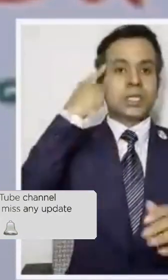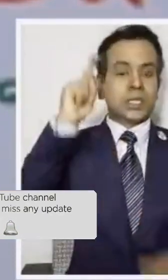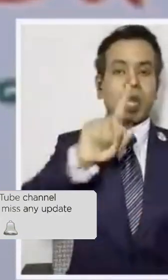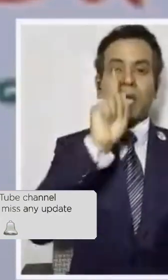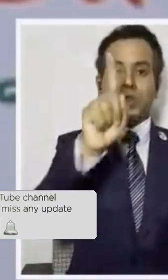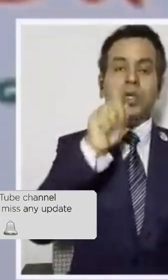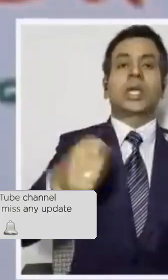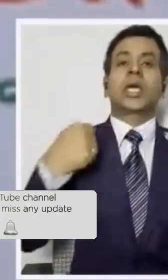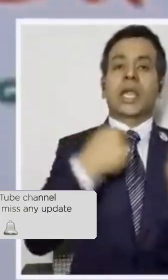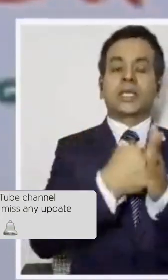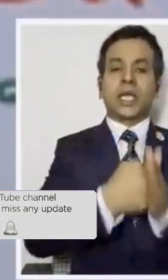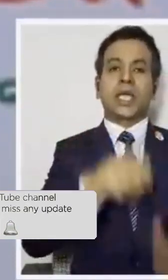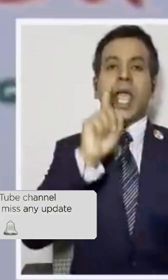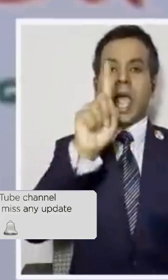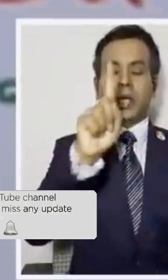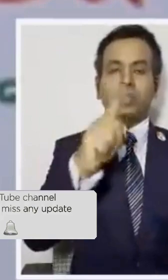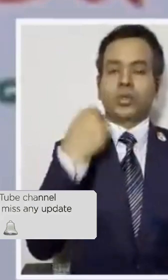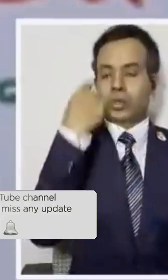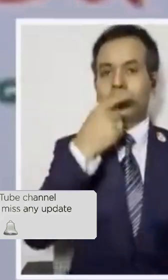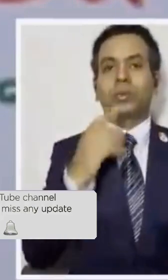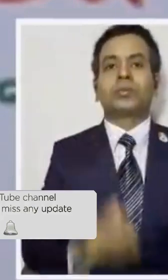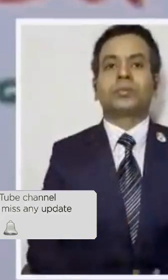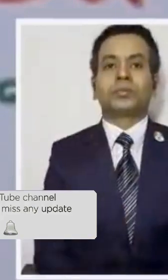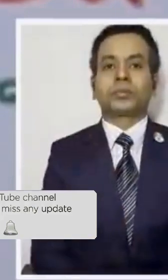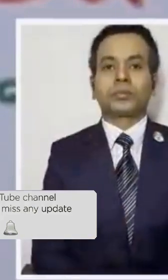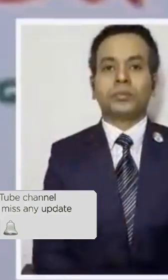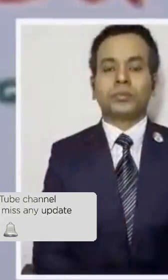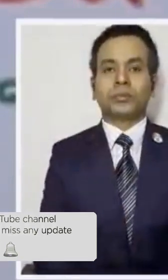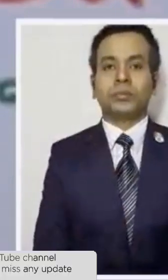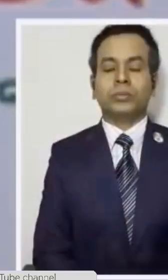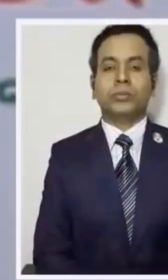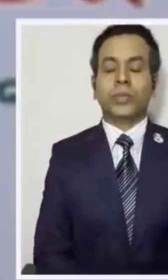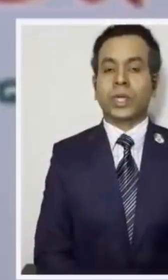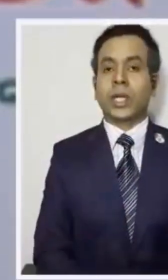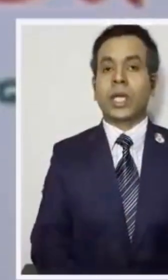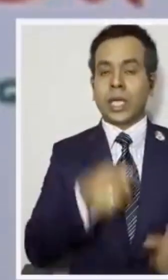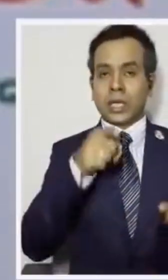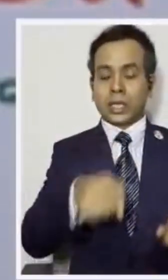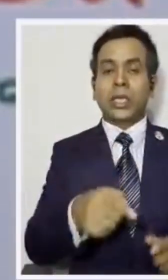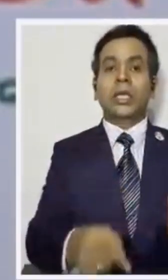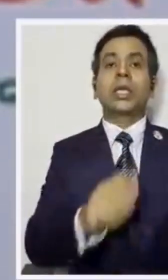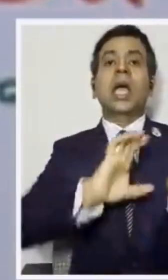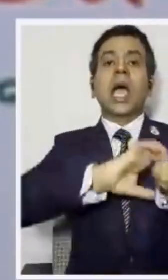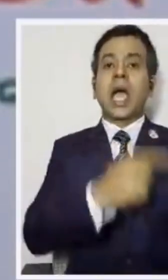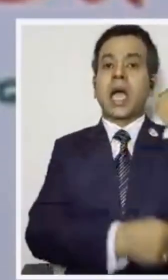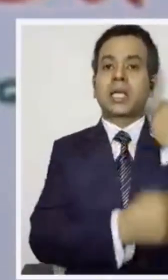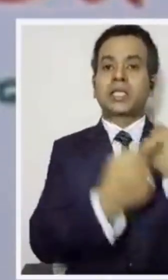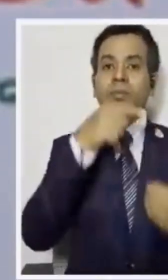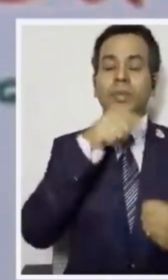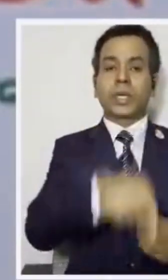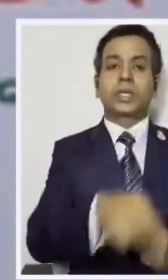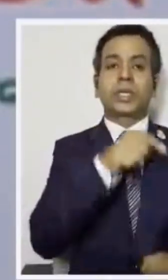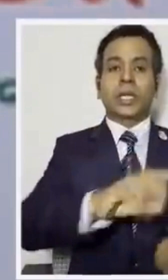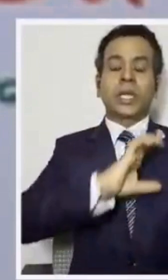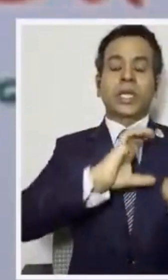এর মধ্যে হাসপাতালে ব্লক ডেথ আছে 2 জন, হসপিটালে মারা গেছেন 15 জন এবং বাসায় মারা গেছেন 4 জন।